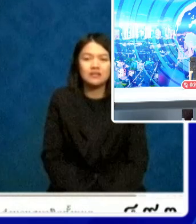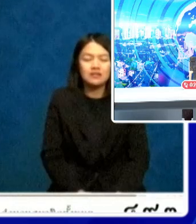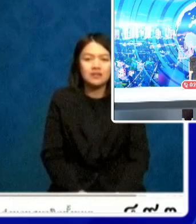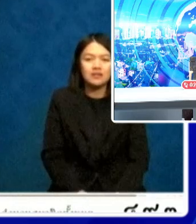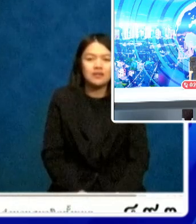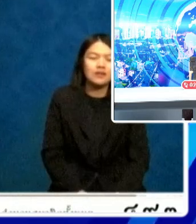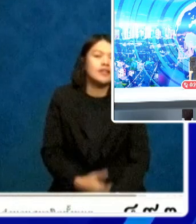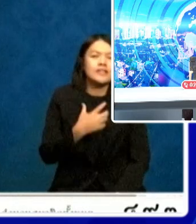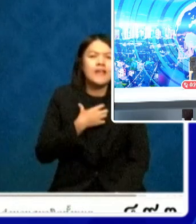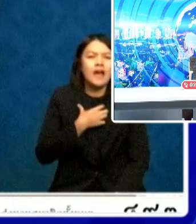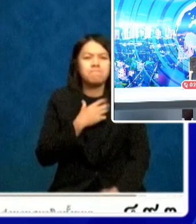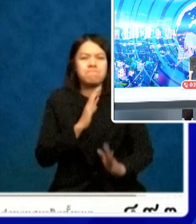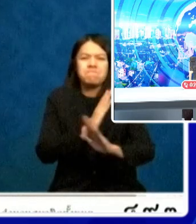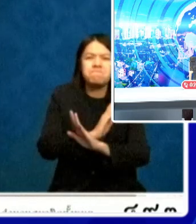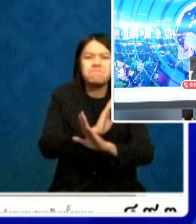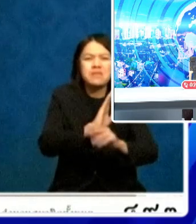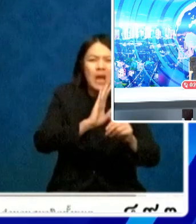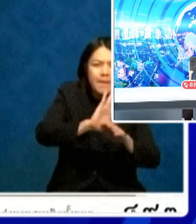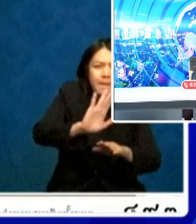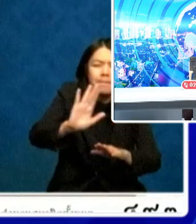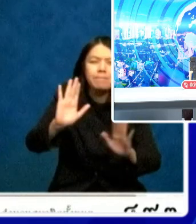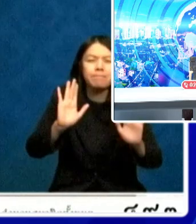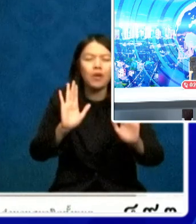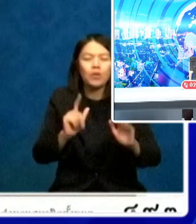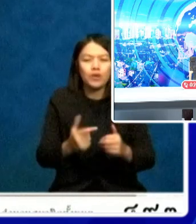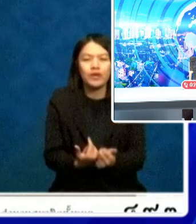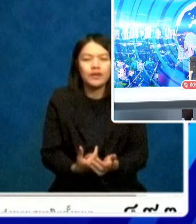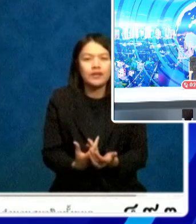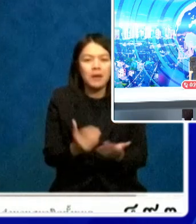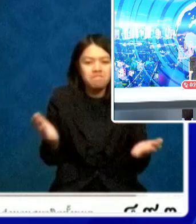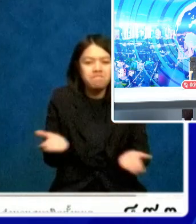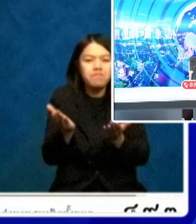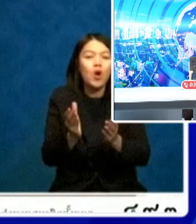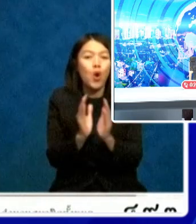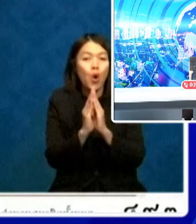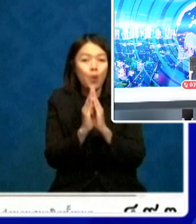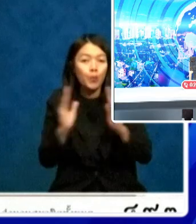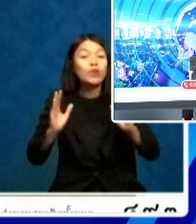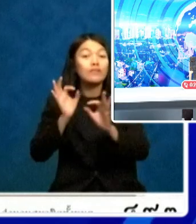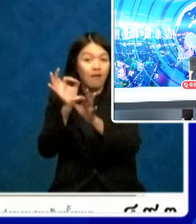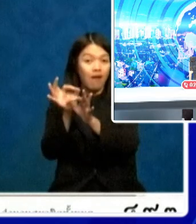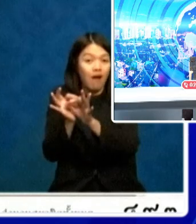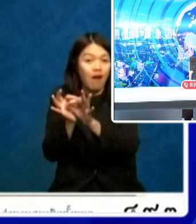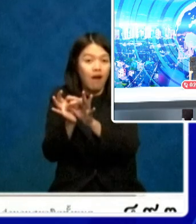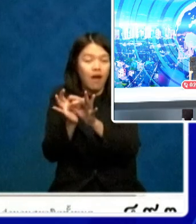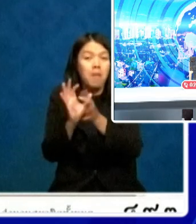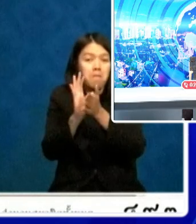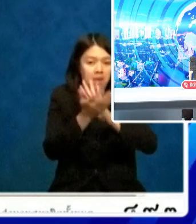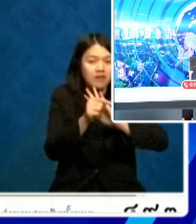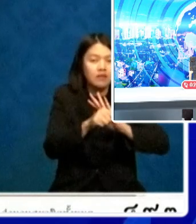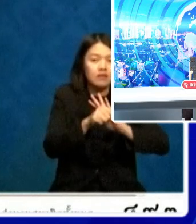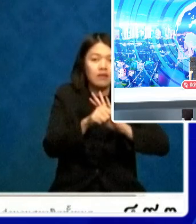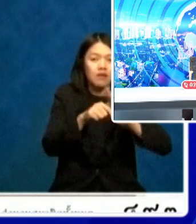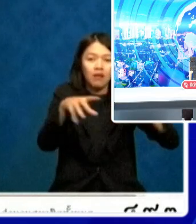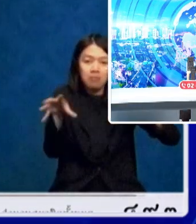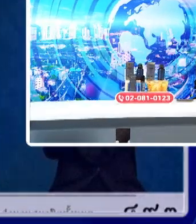นี้นะคะจากครูมานิดนะในการอภิปรายของสภาในวันนี้เกี่ยวกับงบปี68นั่นเองนะคะส่วน Digital Wallet